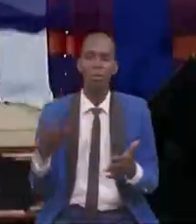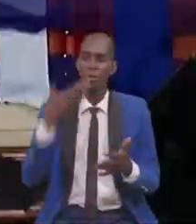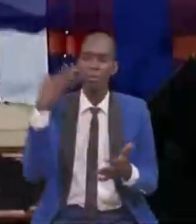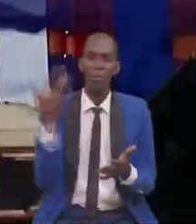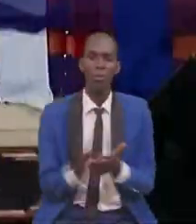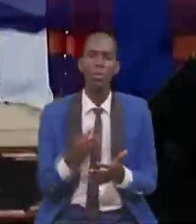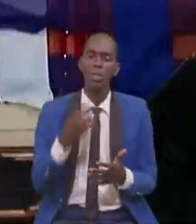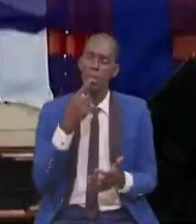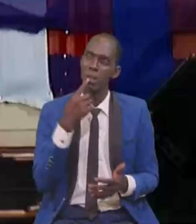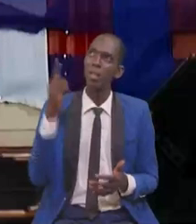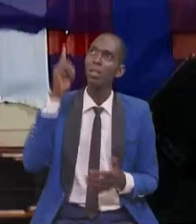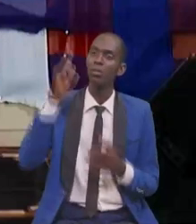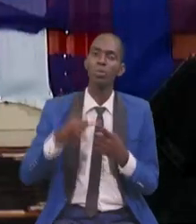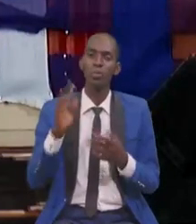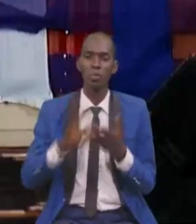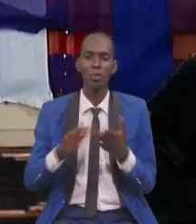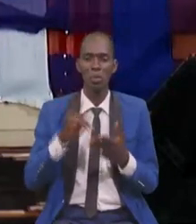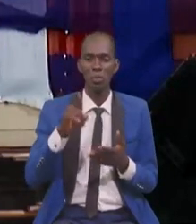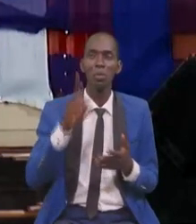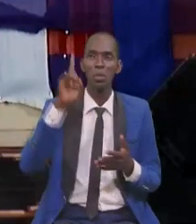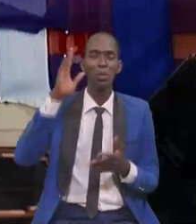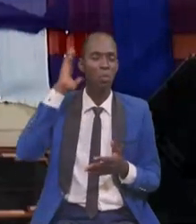Dis-lui de te pardonner, il le fera.